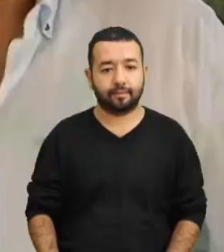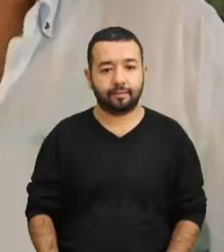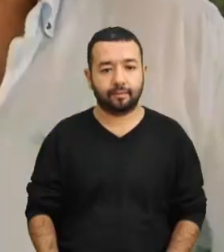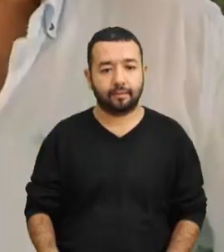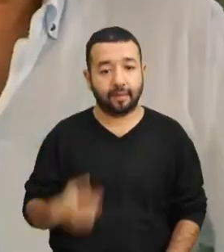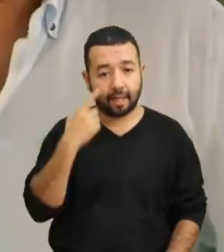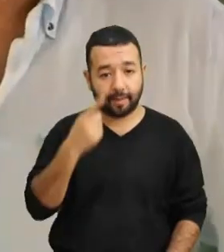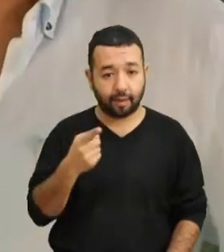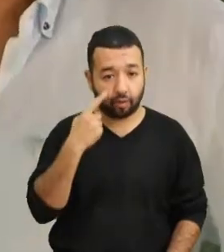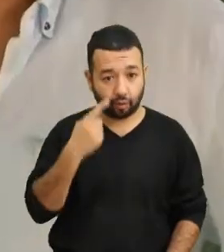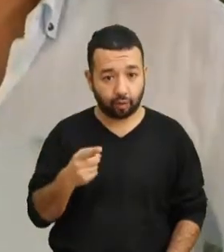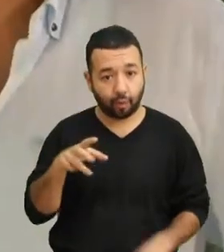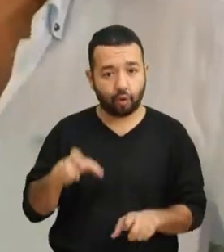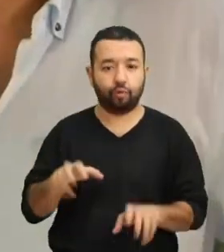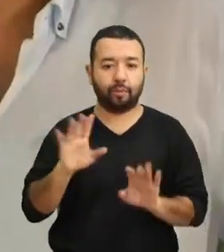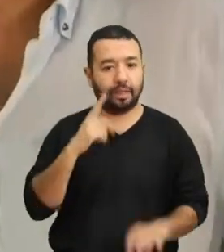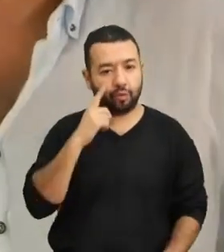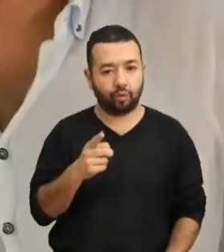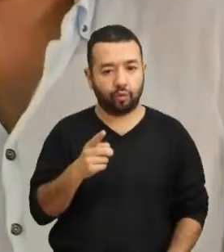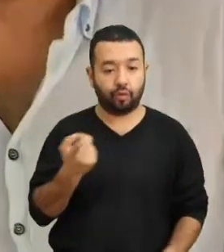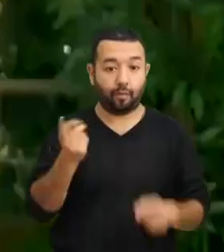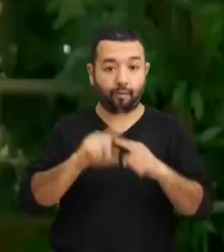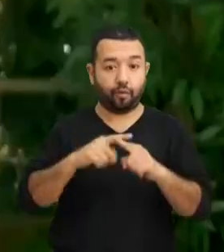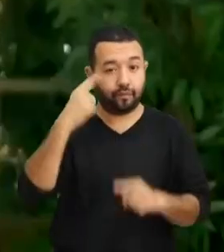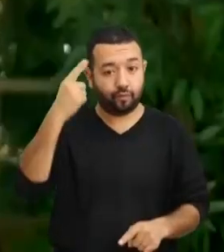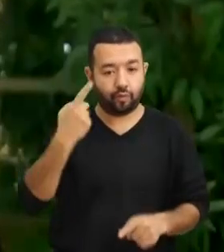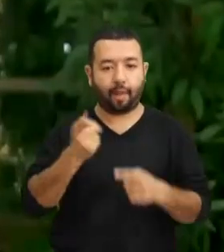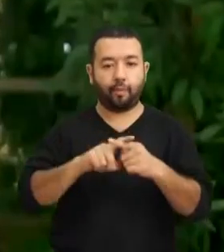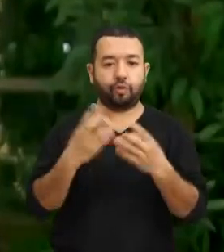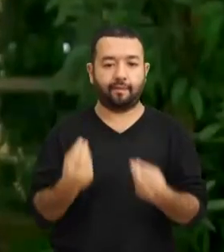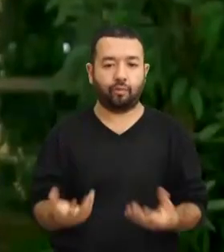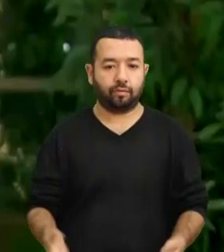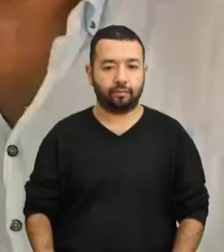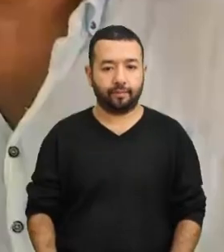Allah Allah. Bakın görüyorsunuz, oturmadı. İşte pozitif düşündüm, pozitif oldu.